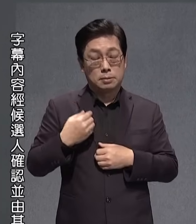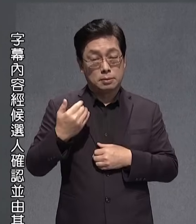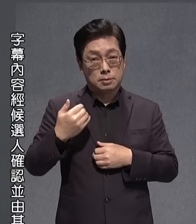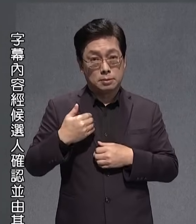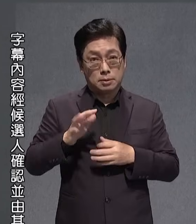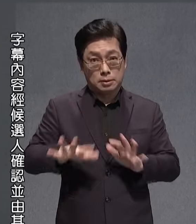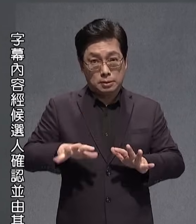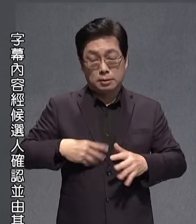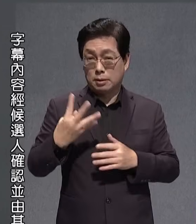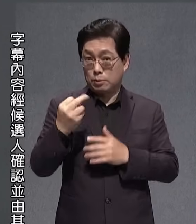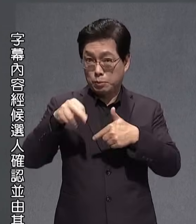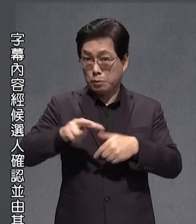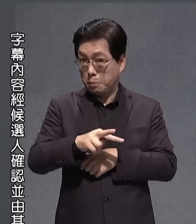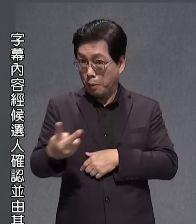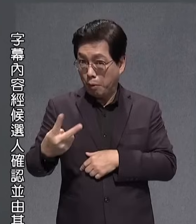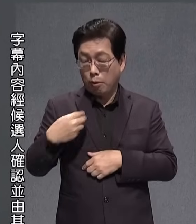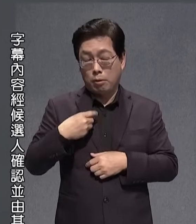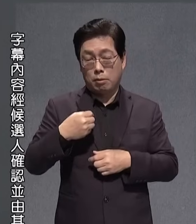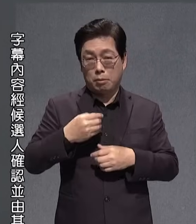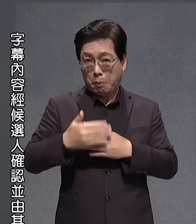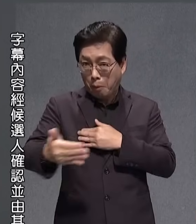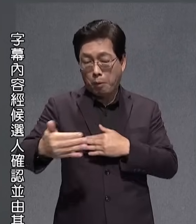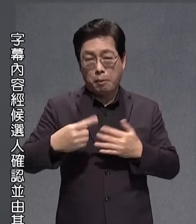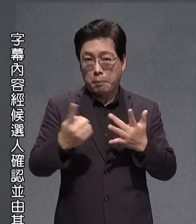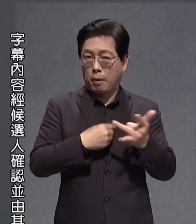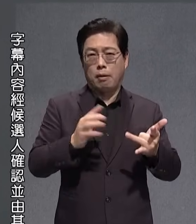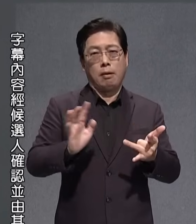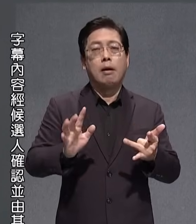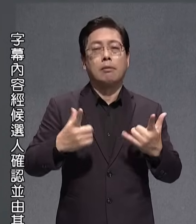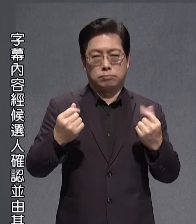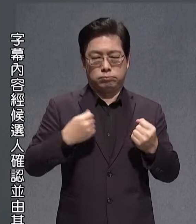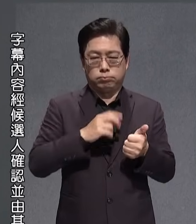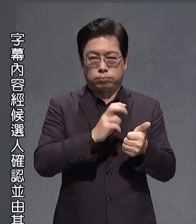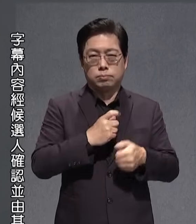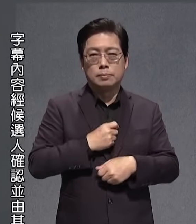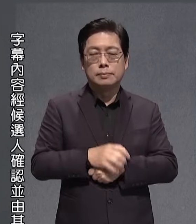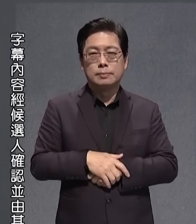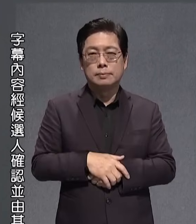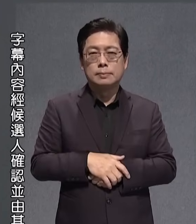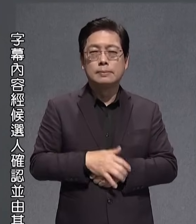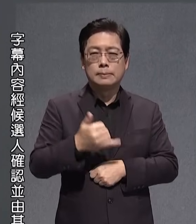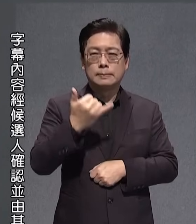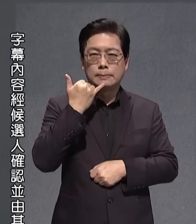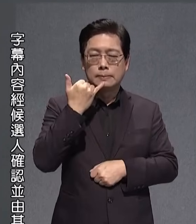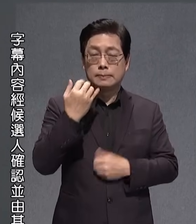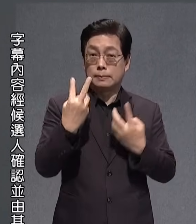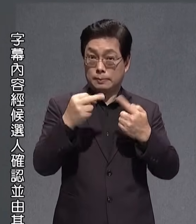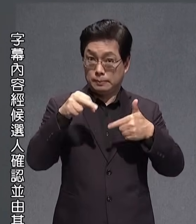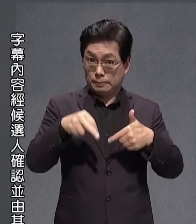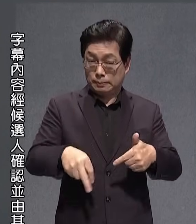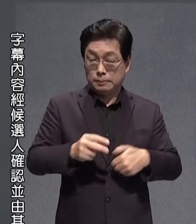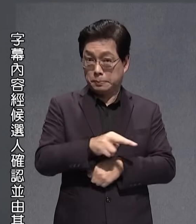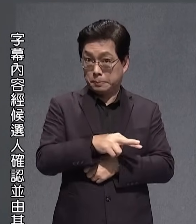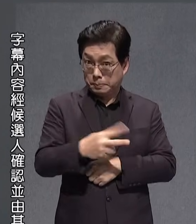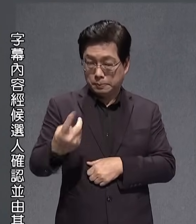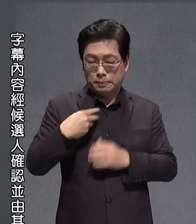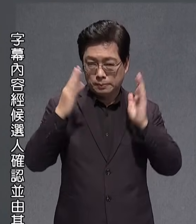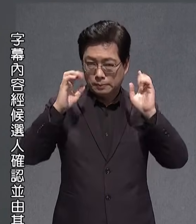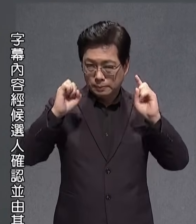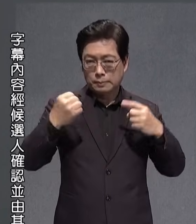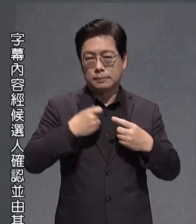当中不至于受到疏落，我们应该要照顾他们，来达到数位转型的